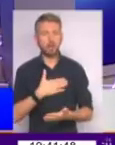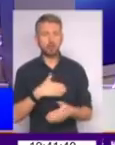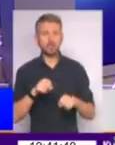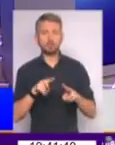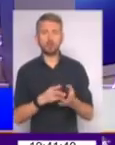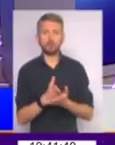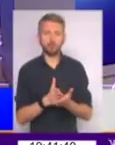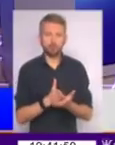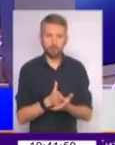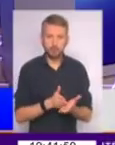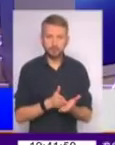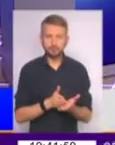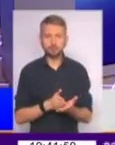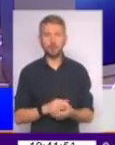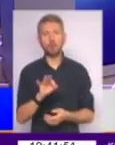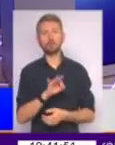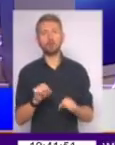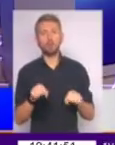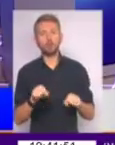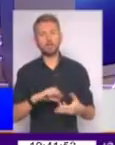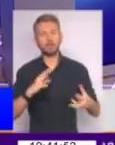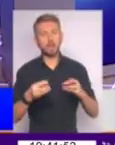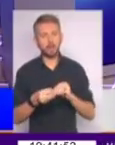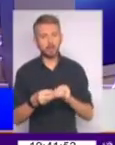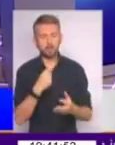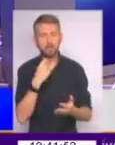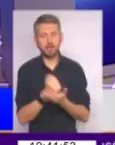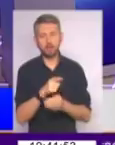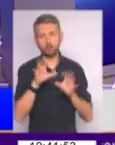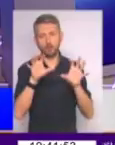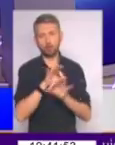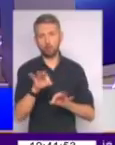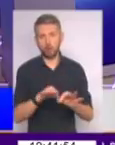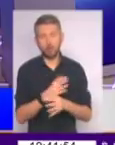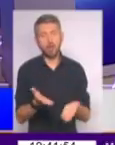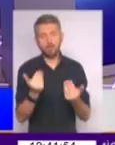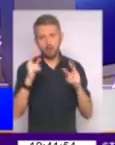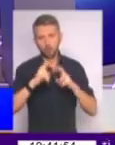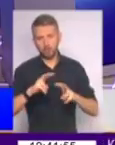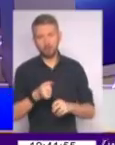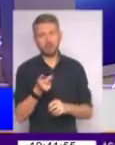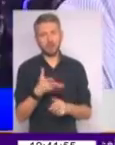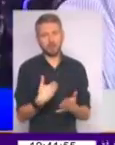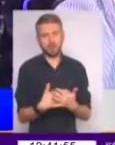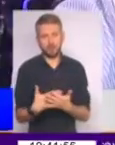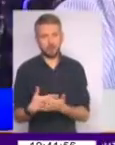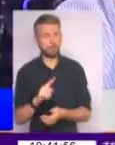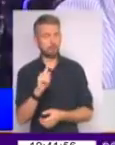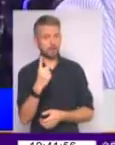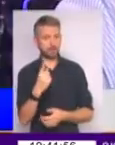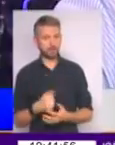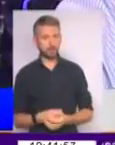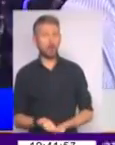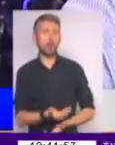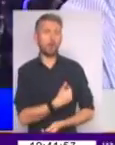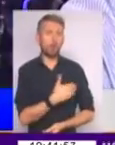спецслужб щодо можливих наслідків прийняття цього законопроекту. А давайте розглянемо кілька моделей. Перший момент.